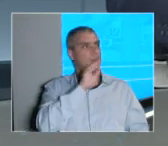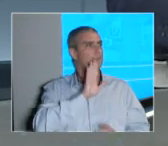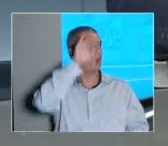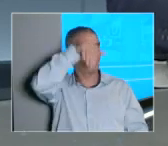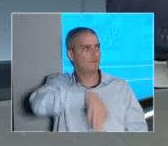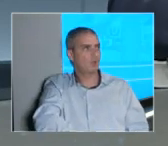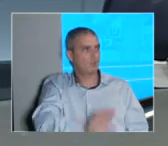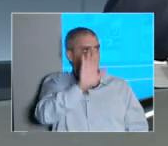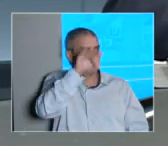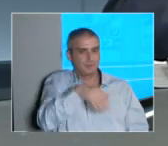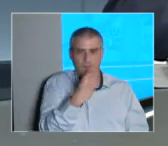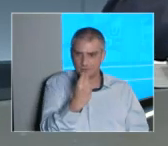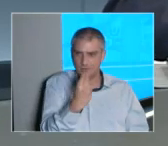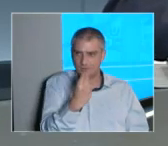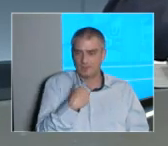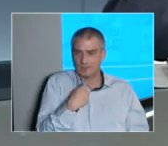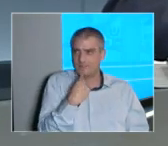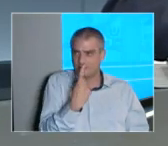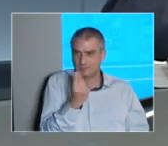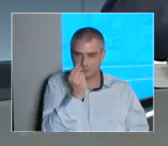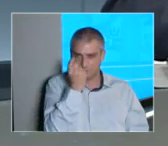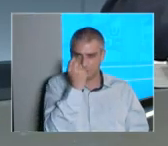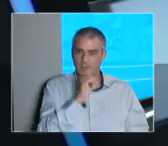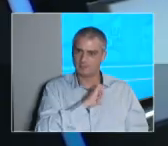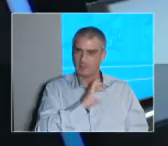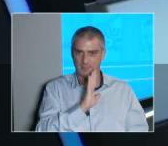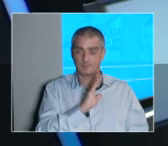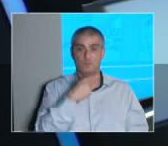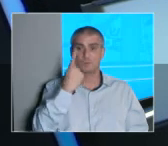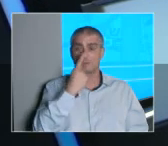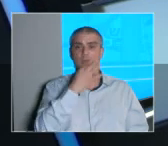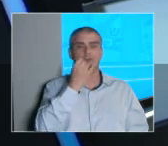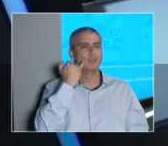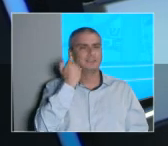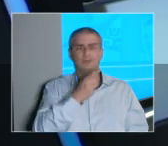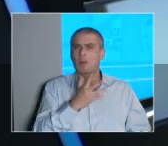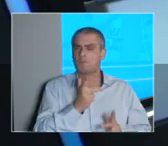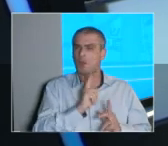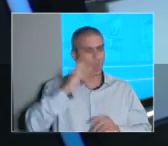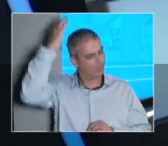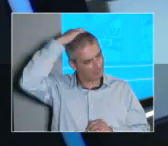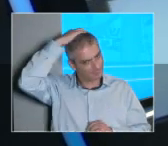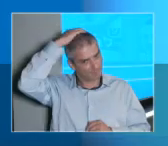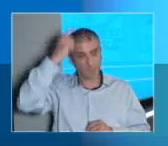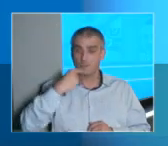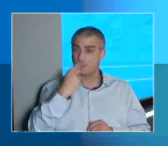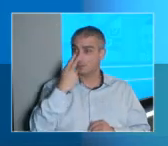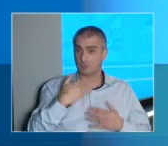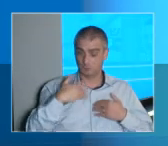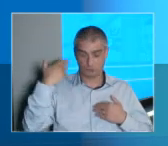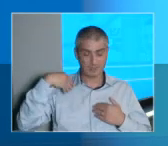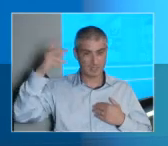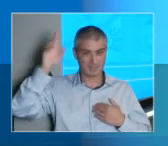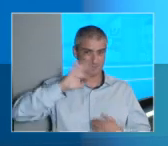ויורדים, ואתה פרסמת עוד מוסף. אני חייב להקריא לזה אנדוקטה היסטורית מעניינת. יום אחד שאלו את שמיר, למה הוא לא שם כיפה, כשהוא אומר זה, הוא אומר, תראו,